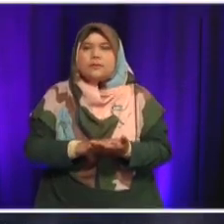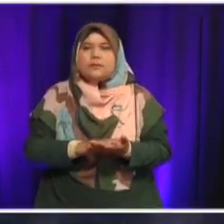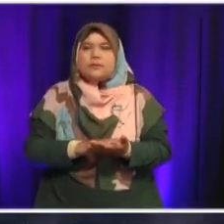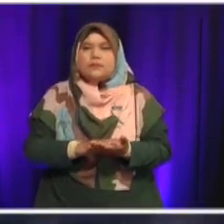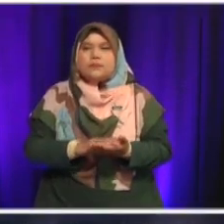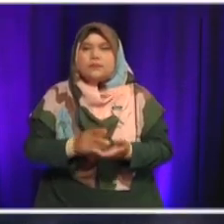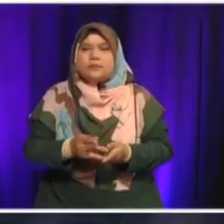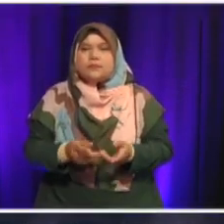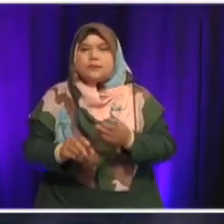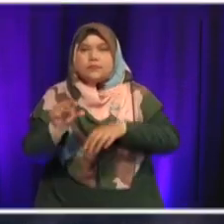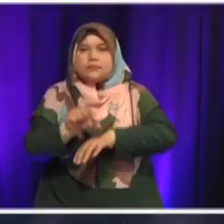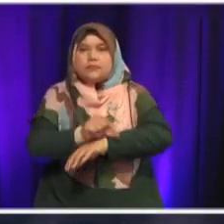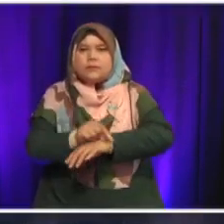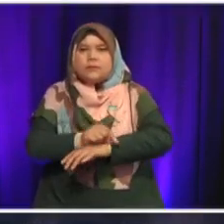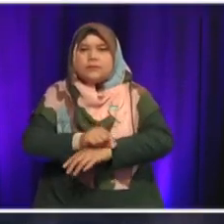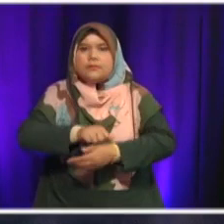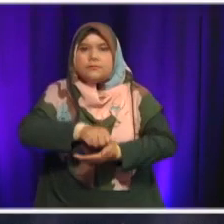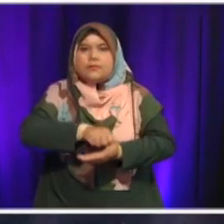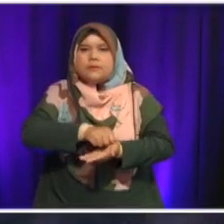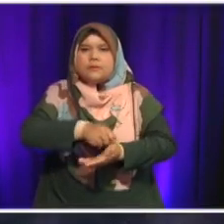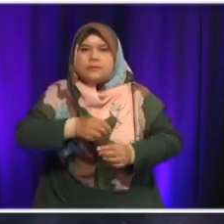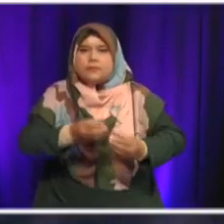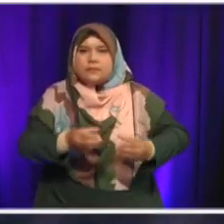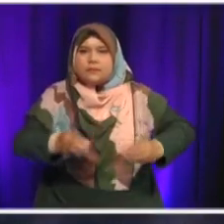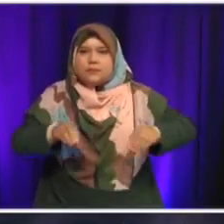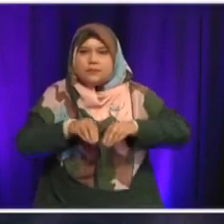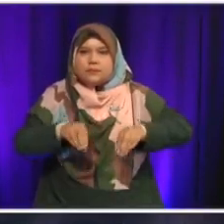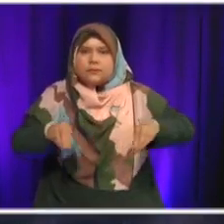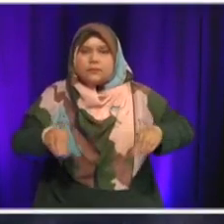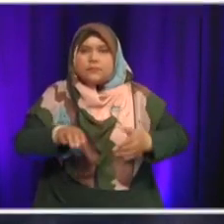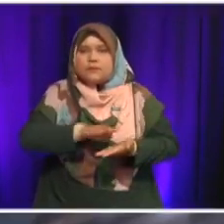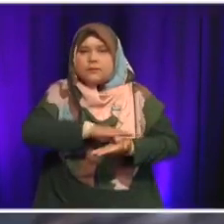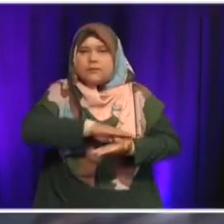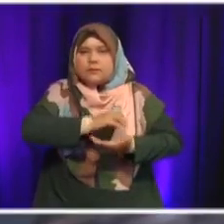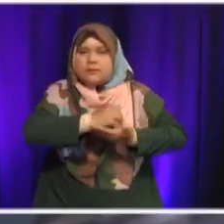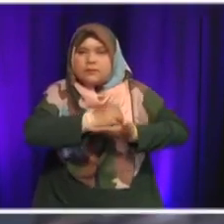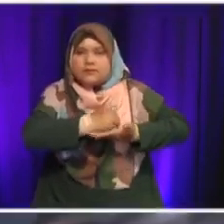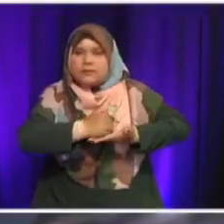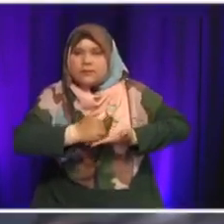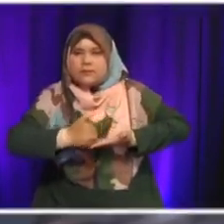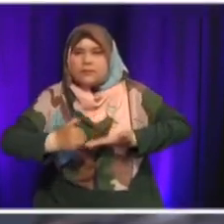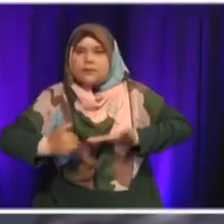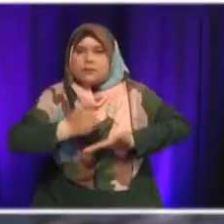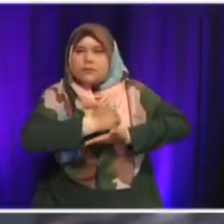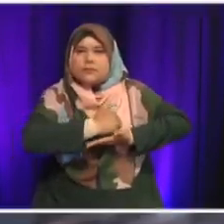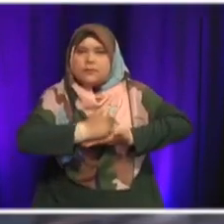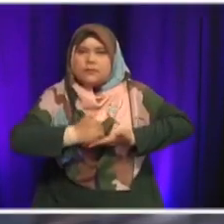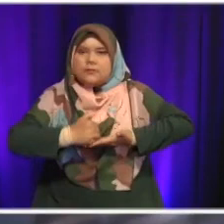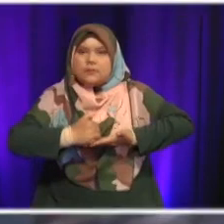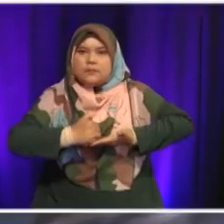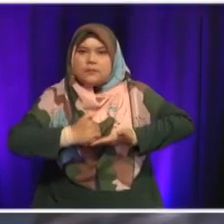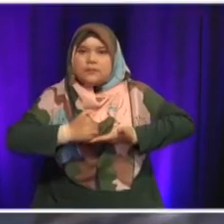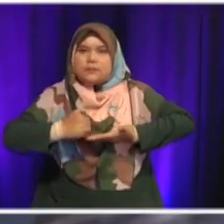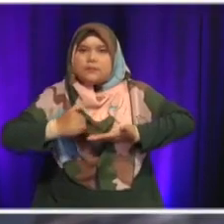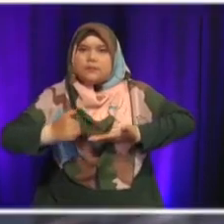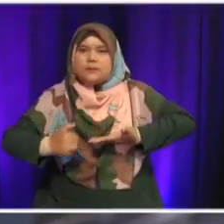menggunakan Scraper Scraper tersebut perlulah mengawet dan timbun